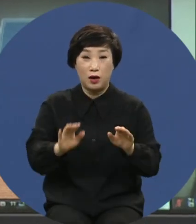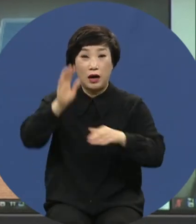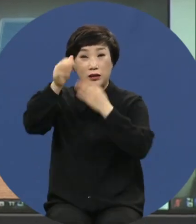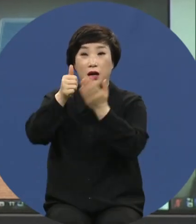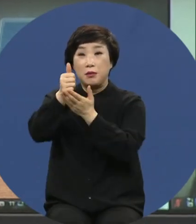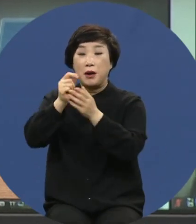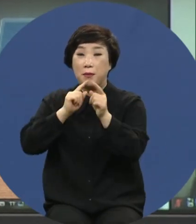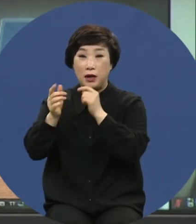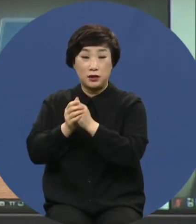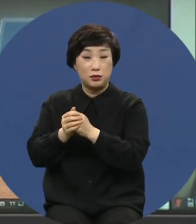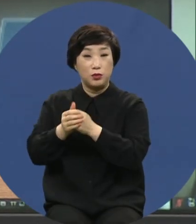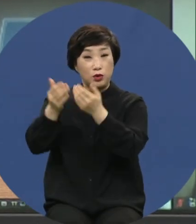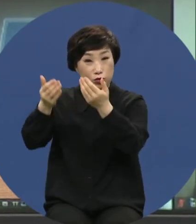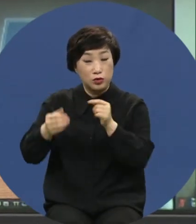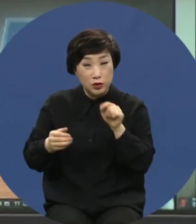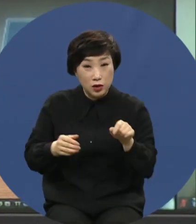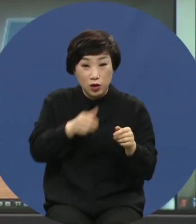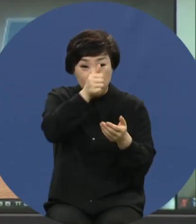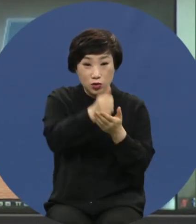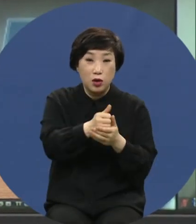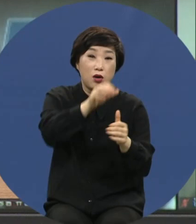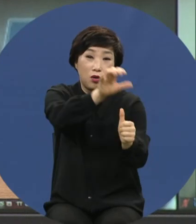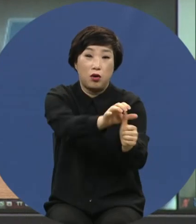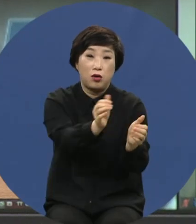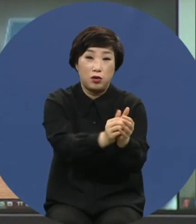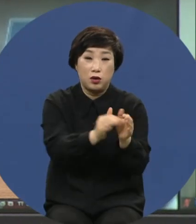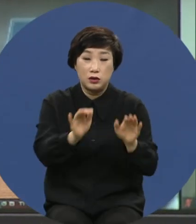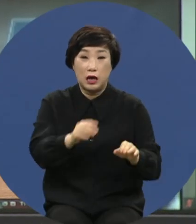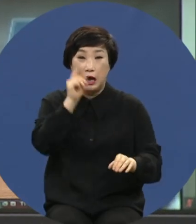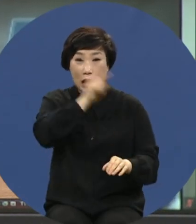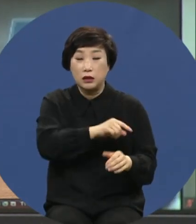하나님께서 말씀하지 않아도 죄는 결박해버리고